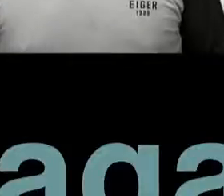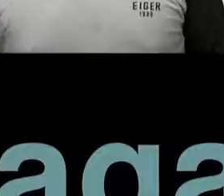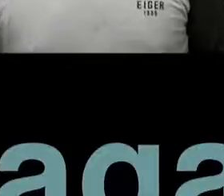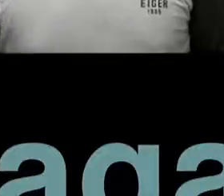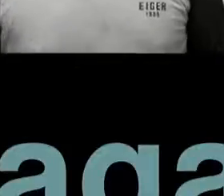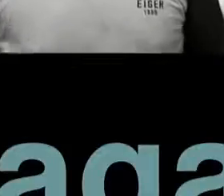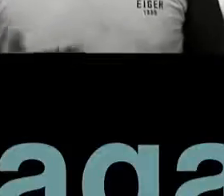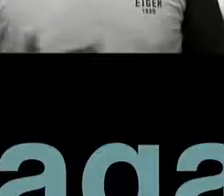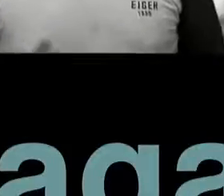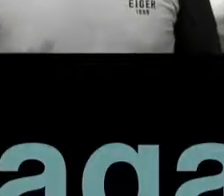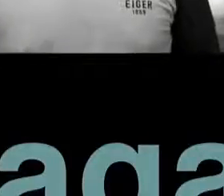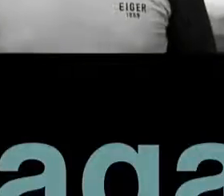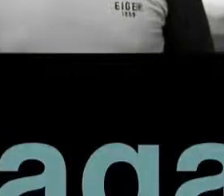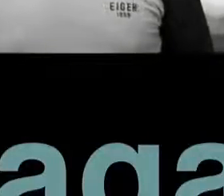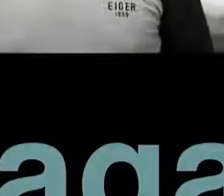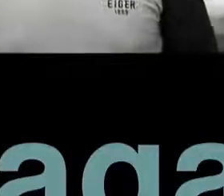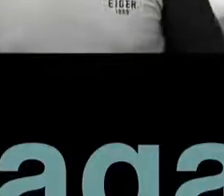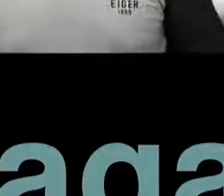semangka